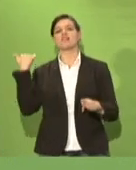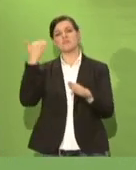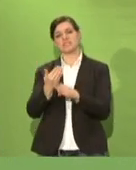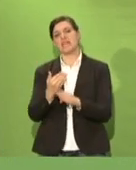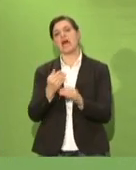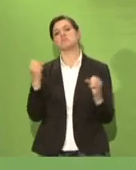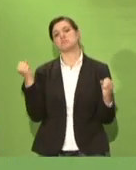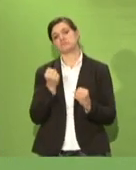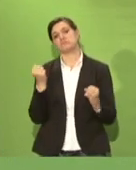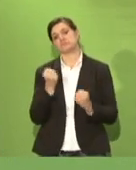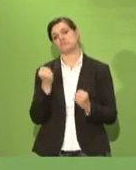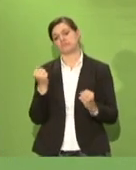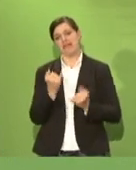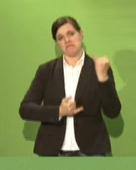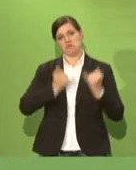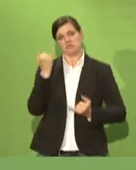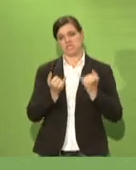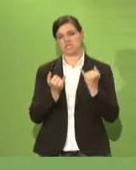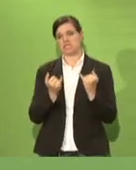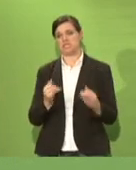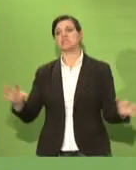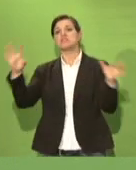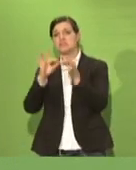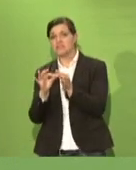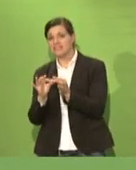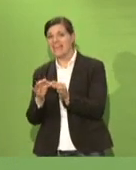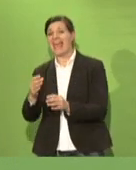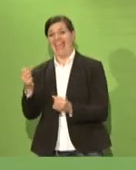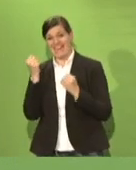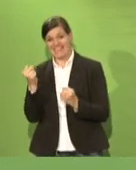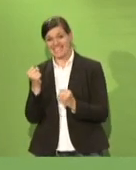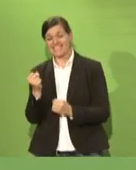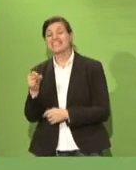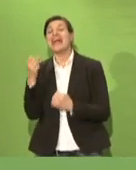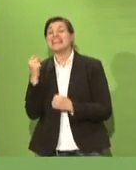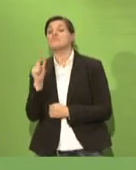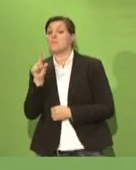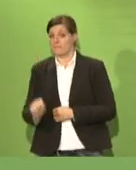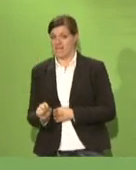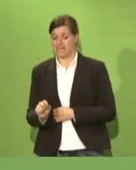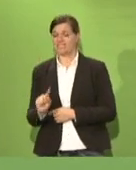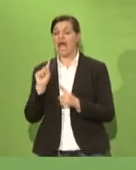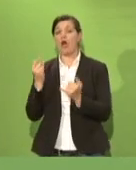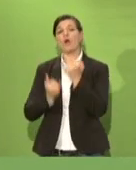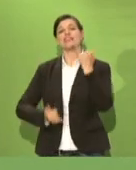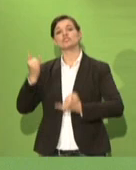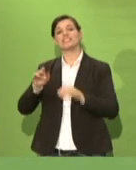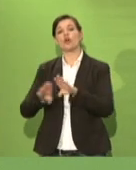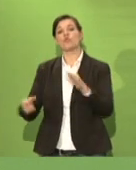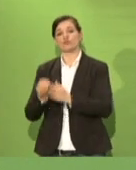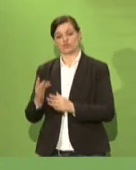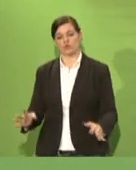eng verknüpft mit Energie, mit billiger Energie und industrieller